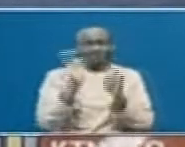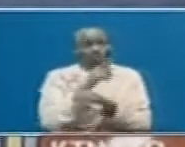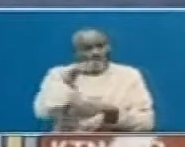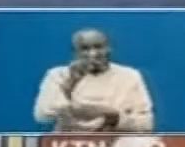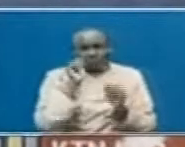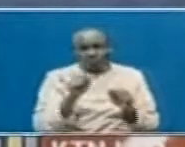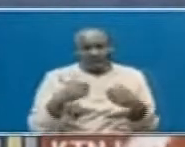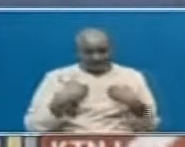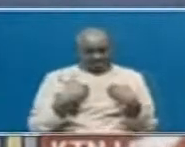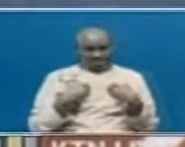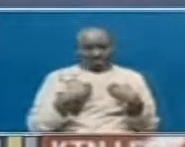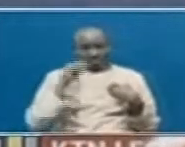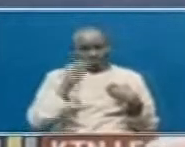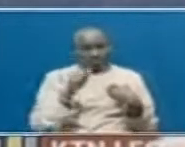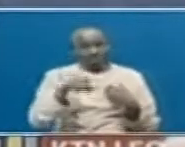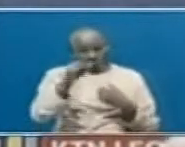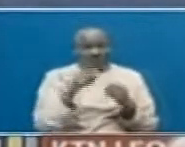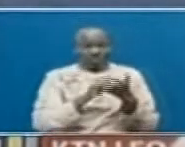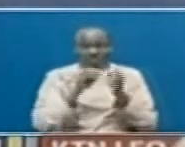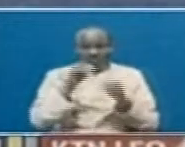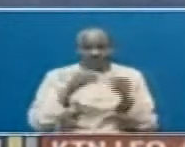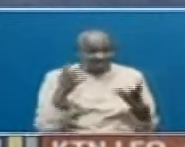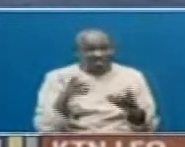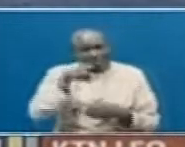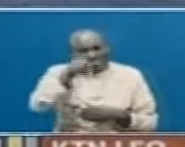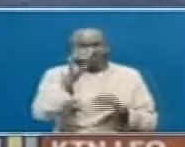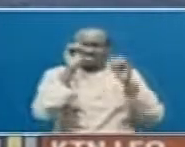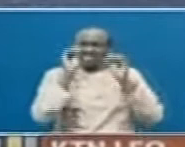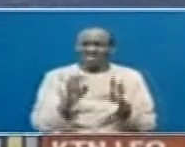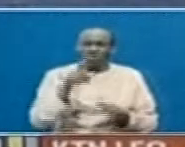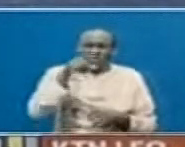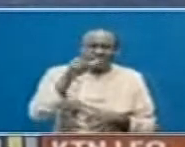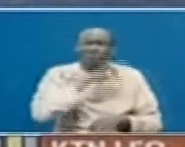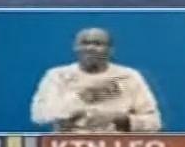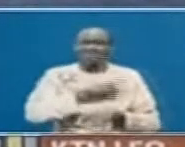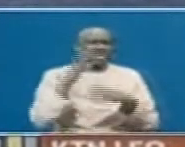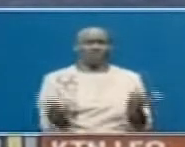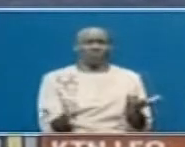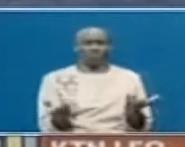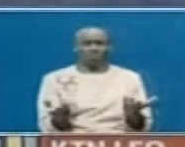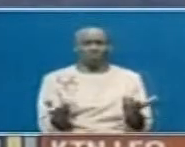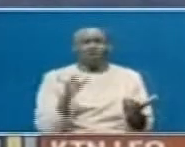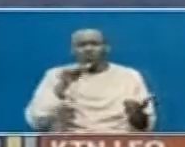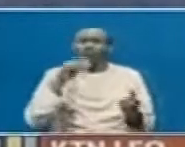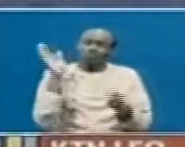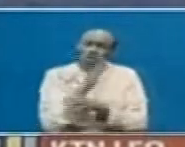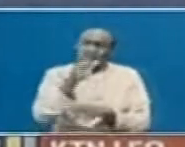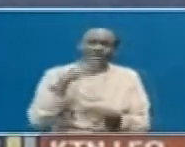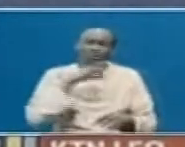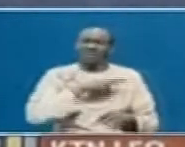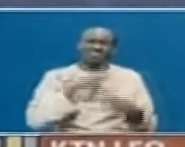mmeweza, nilikuwa na Peter Akwabi akatoa malalamishi yake. Je, wewe mwalimu Asonga umeweza kufaidika kutokana na utunzi wa nyimbo zako?